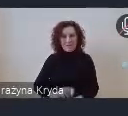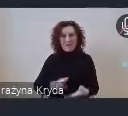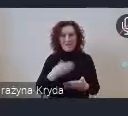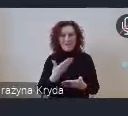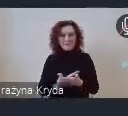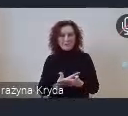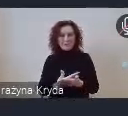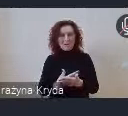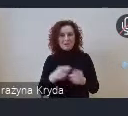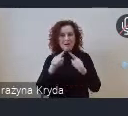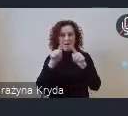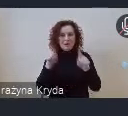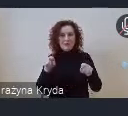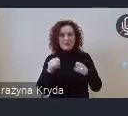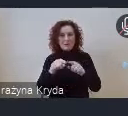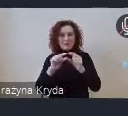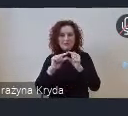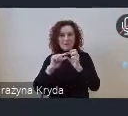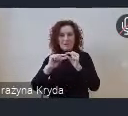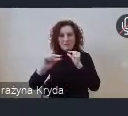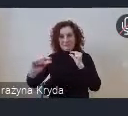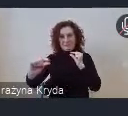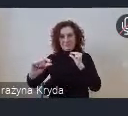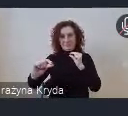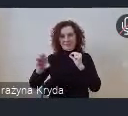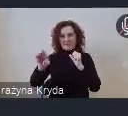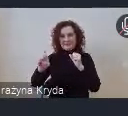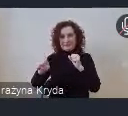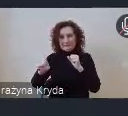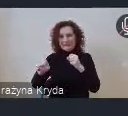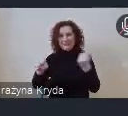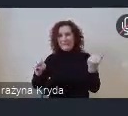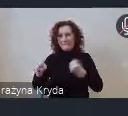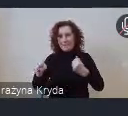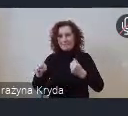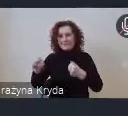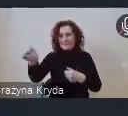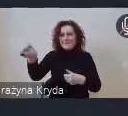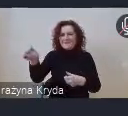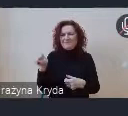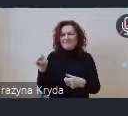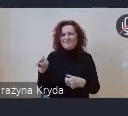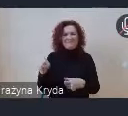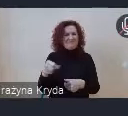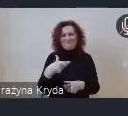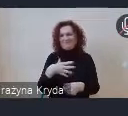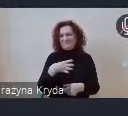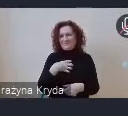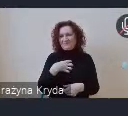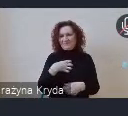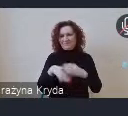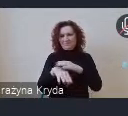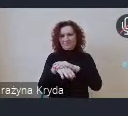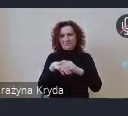prostokątną poręcz których jest bardzo dużo bo są modne próbujcie kiedyś mocno ścisnąć przytrzymać chwilę zobaczycie jakie wam się pojawi ból w